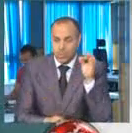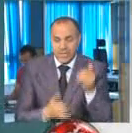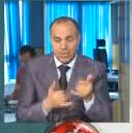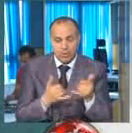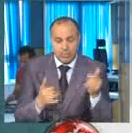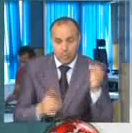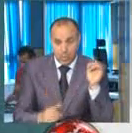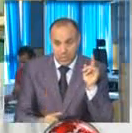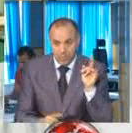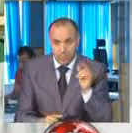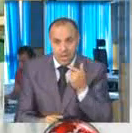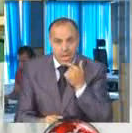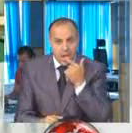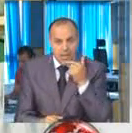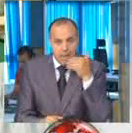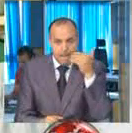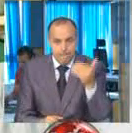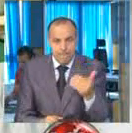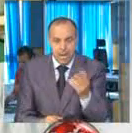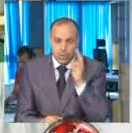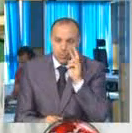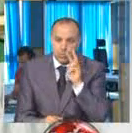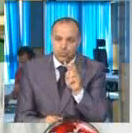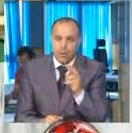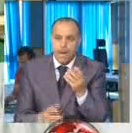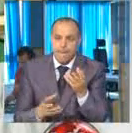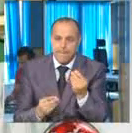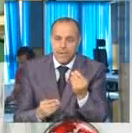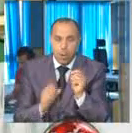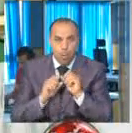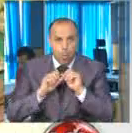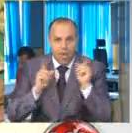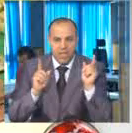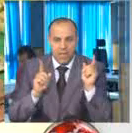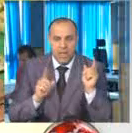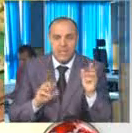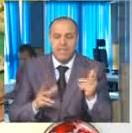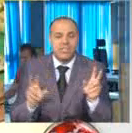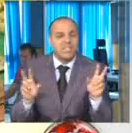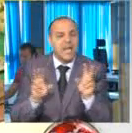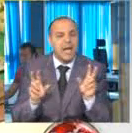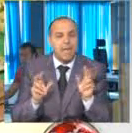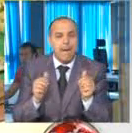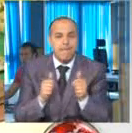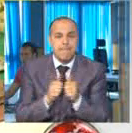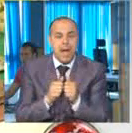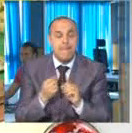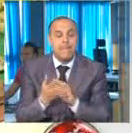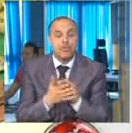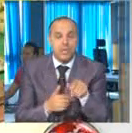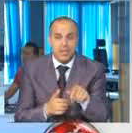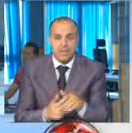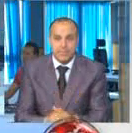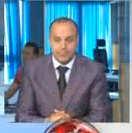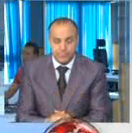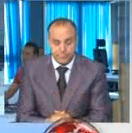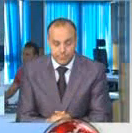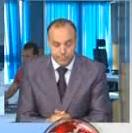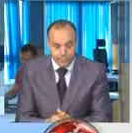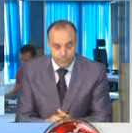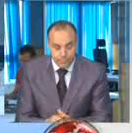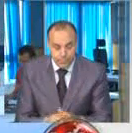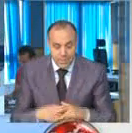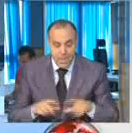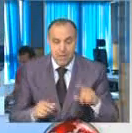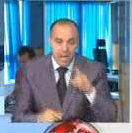للصحفيين التونسيين بعدما لوحظ من عدم وضوح رؤية في التعاطي الإعلامي مع هذه الأحداث.